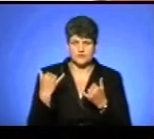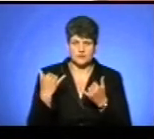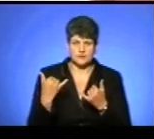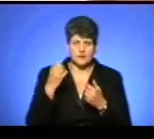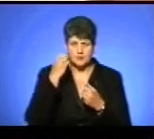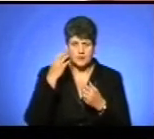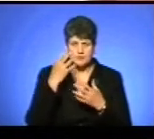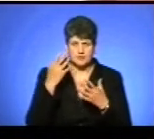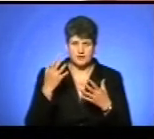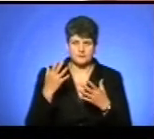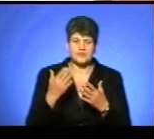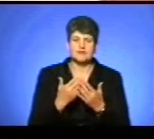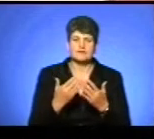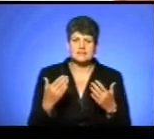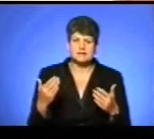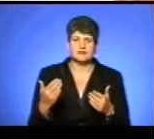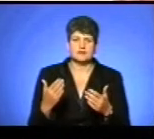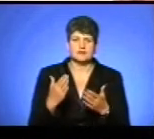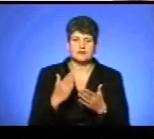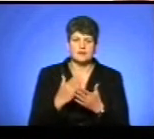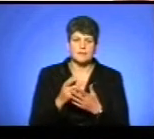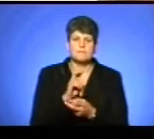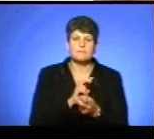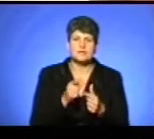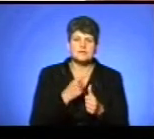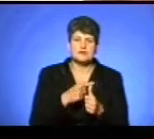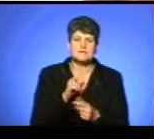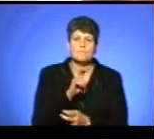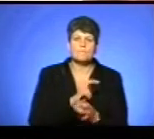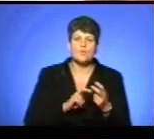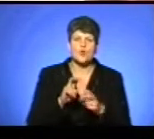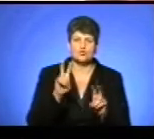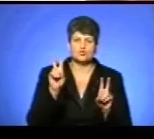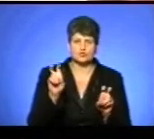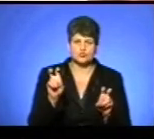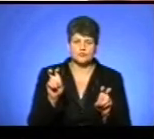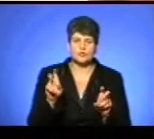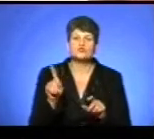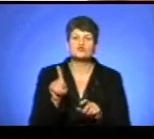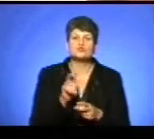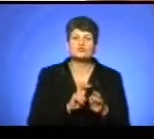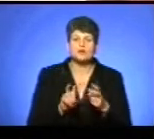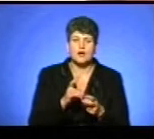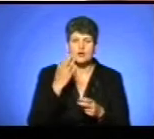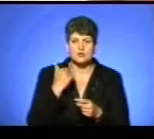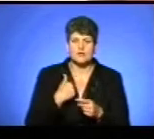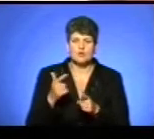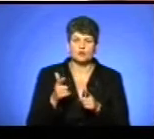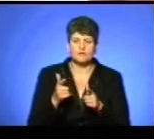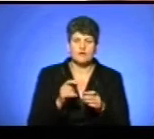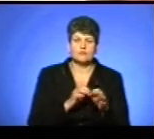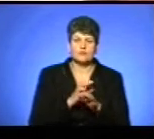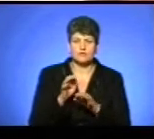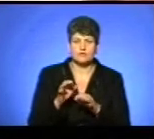не пам'ятаю. Виставка називається «Пошук». Що шукає? Пошук, а я, коли готував проект, думав